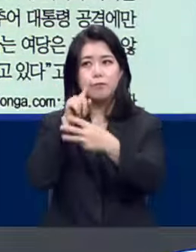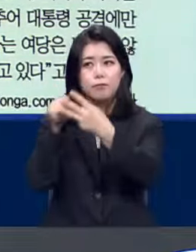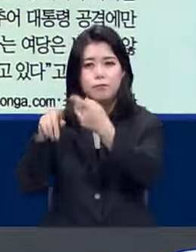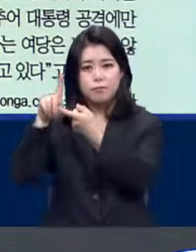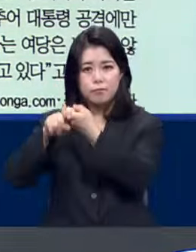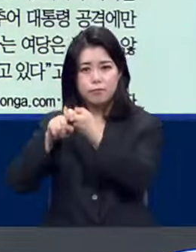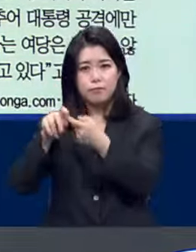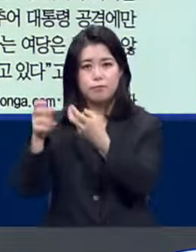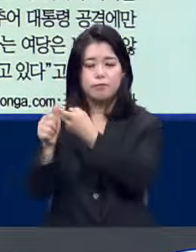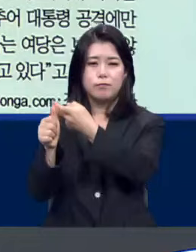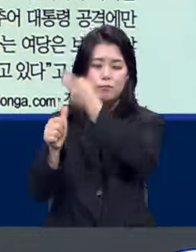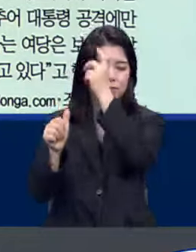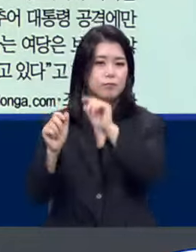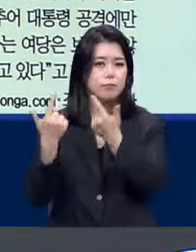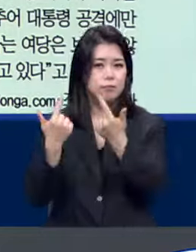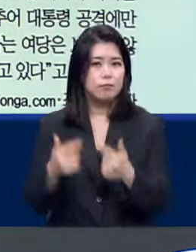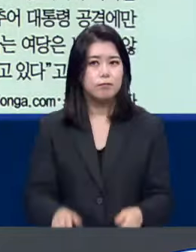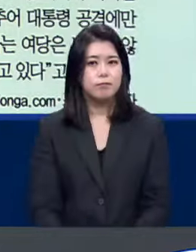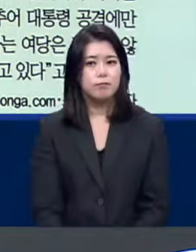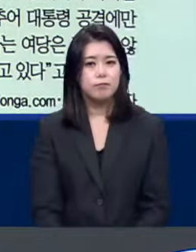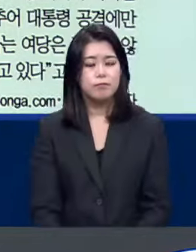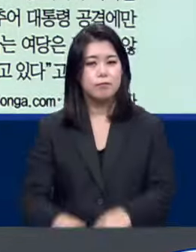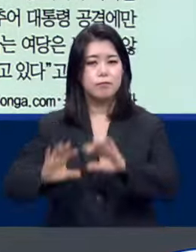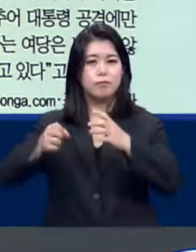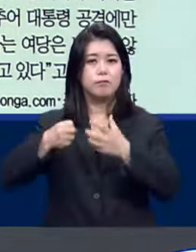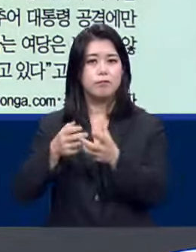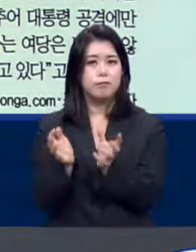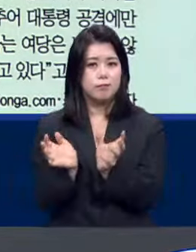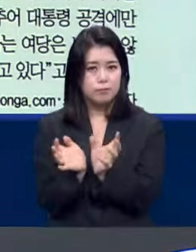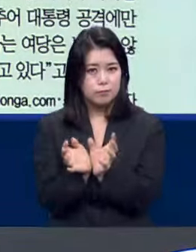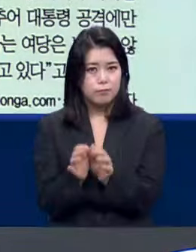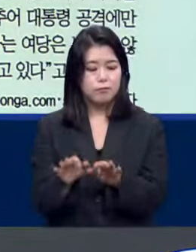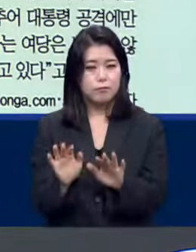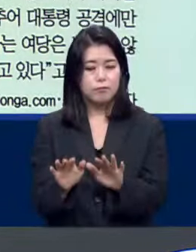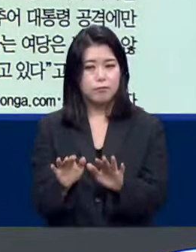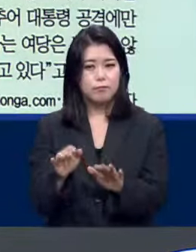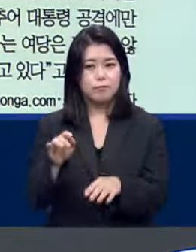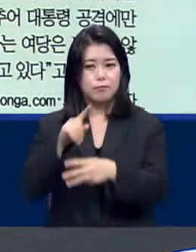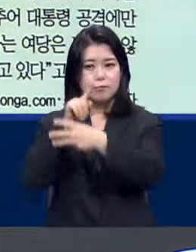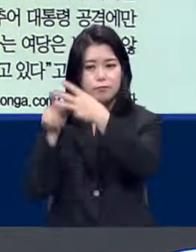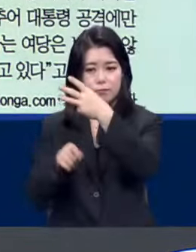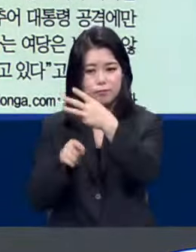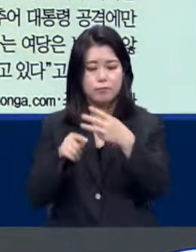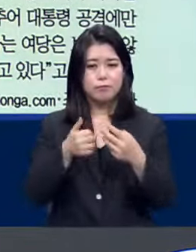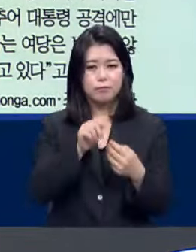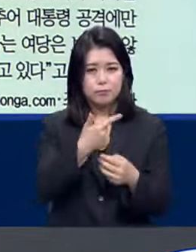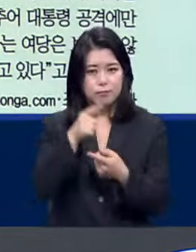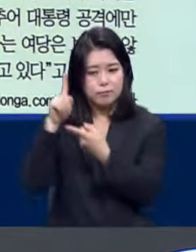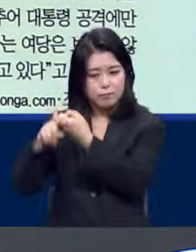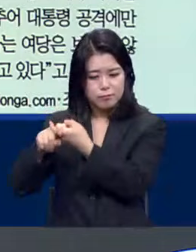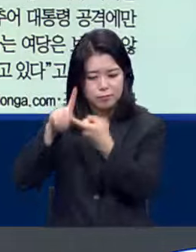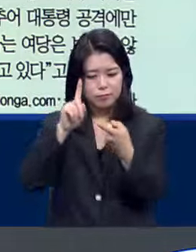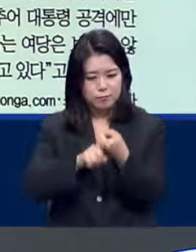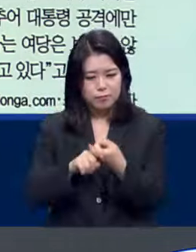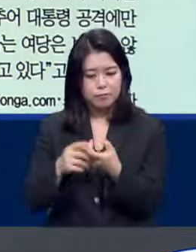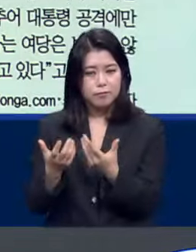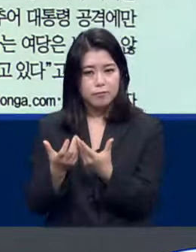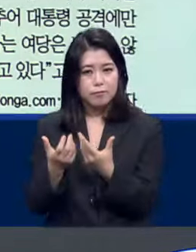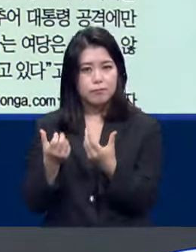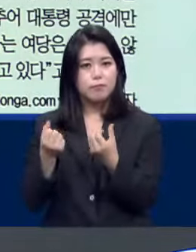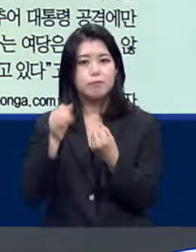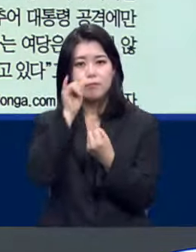한대 지금이 국민의 힘이 친유 친한으로 살짝 나뉘어져 있는 상태죠 그런데